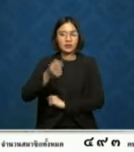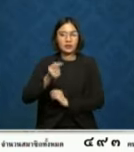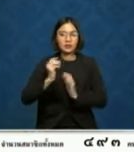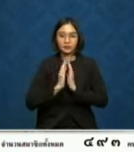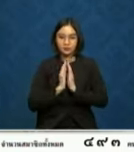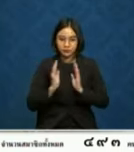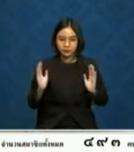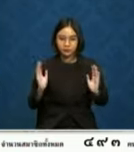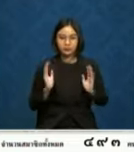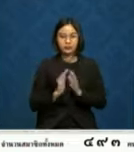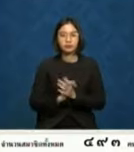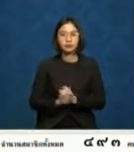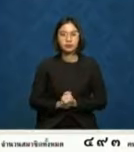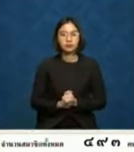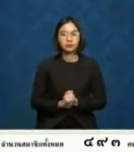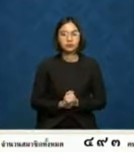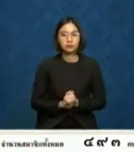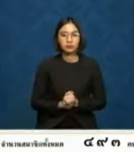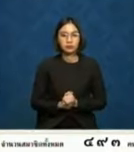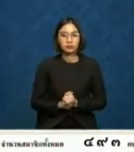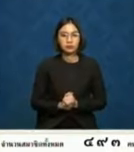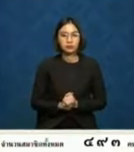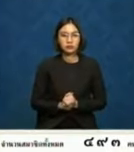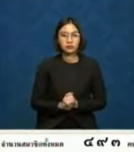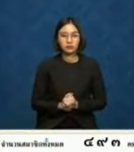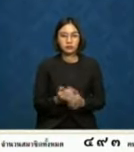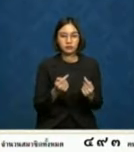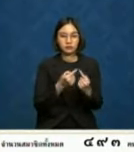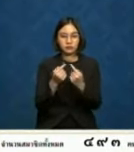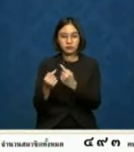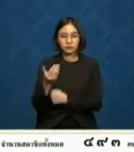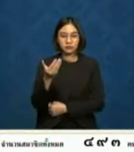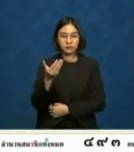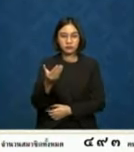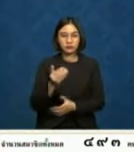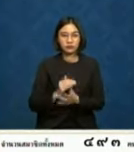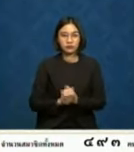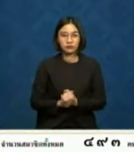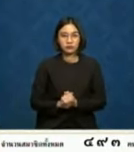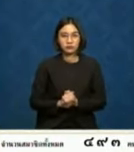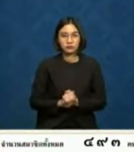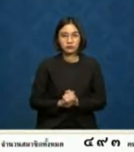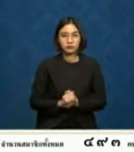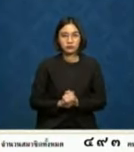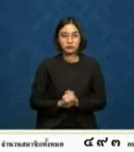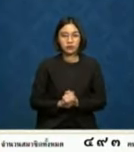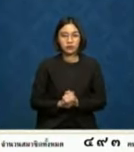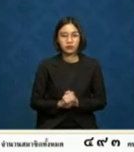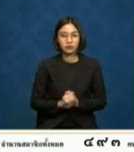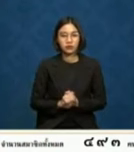ขอบคุณครับขอบคุณครับต่อไปขเชิญคุณกฤตศิลปชัย